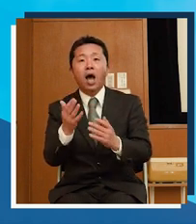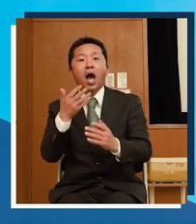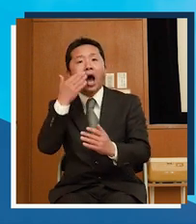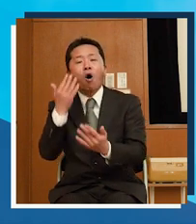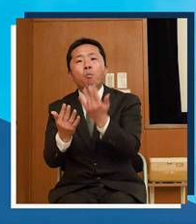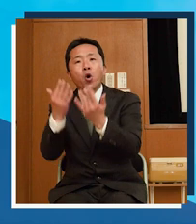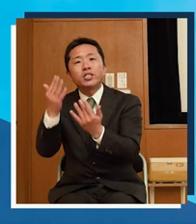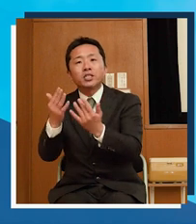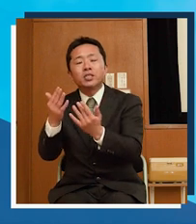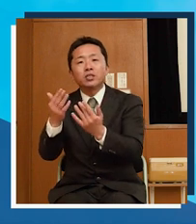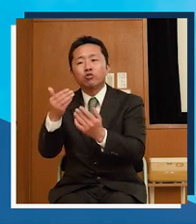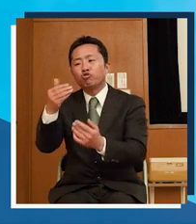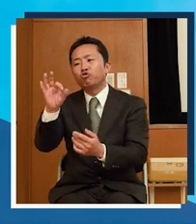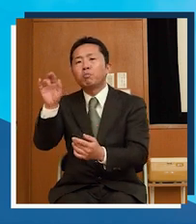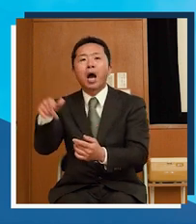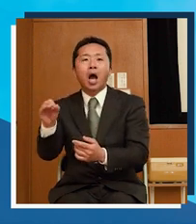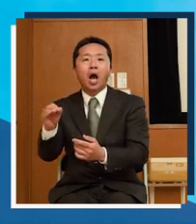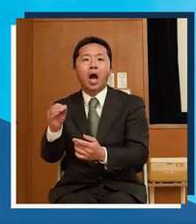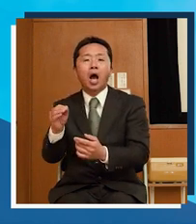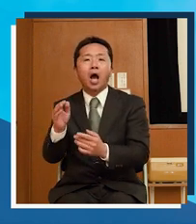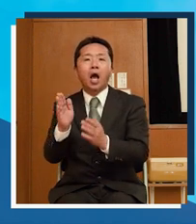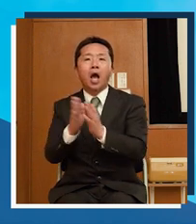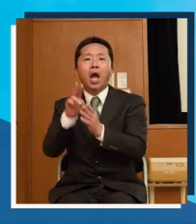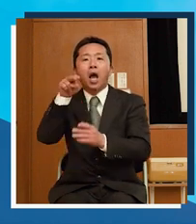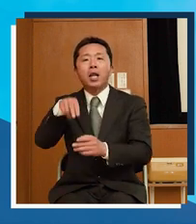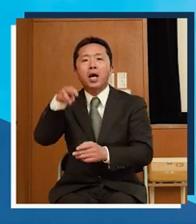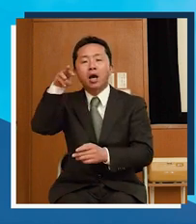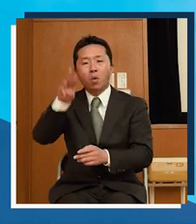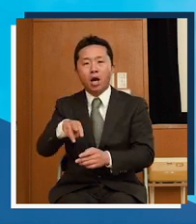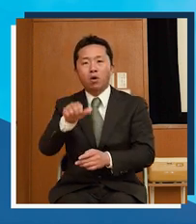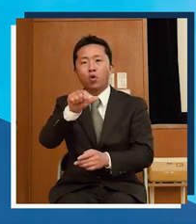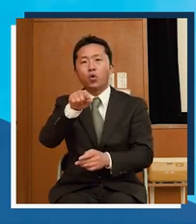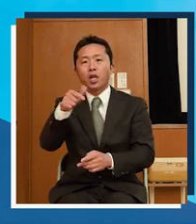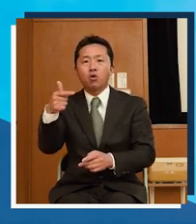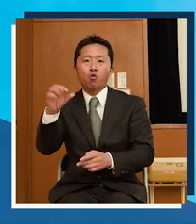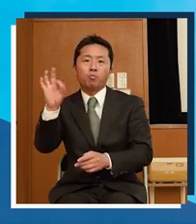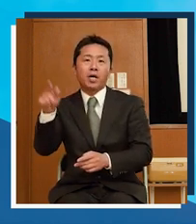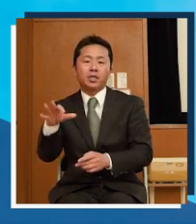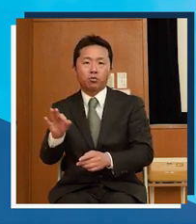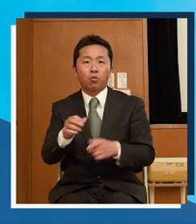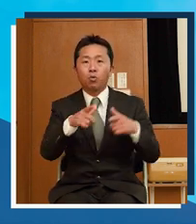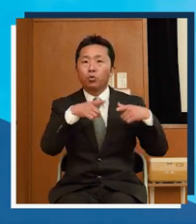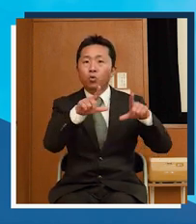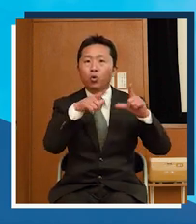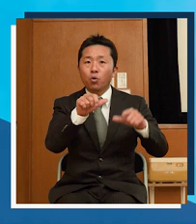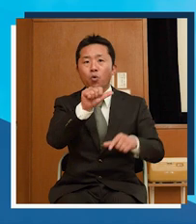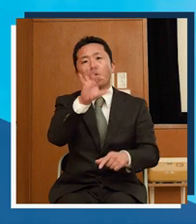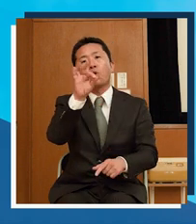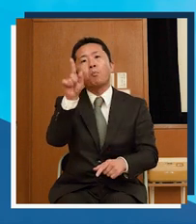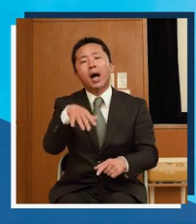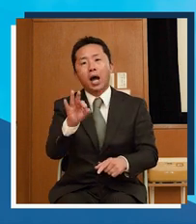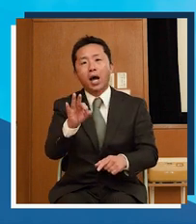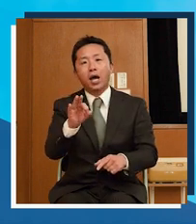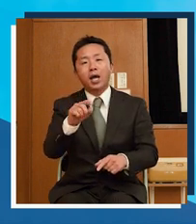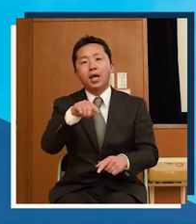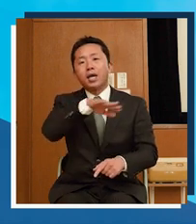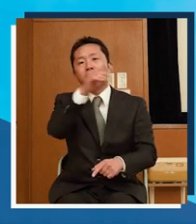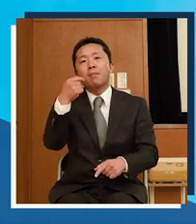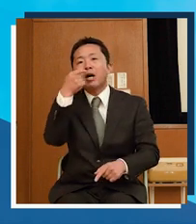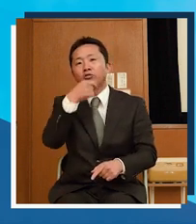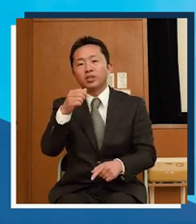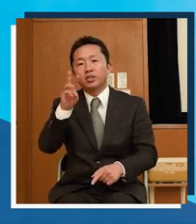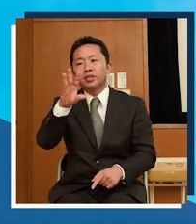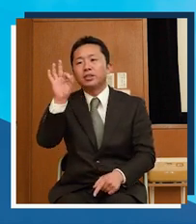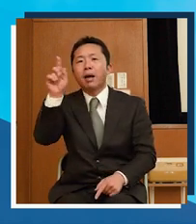99%そして神奈川県が5.6え東京が5%山口県3%